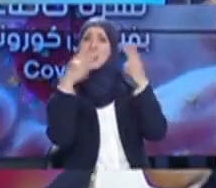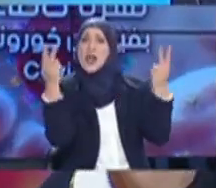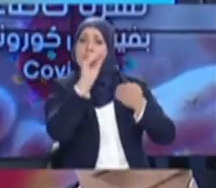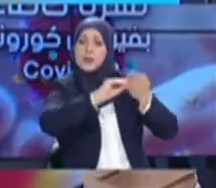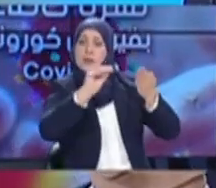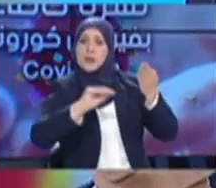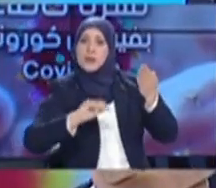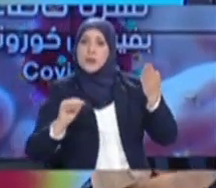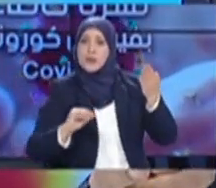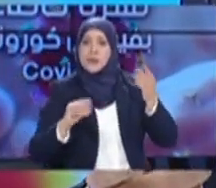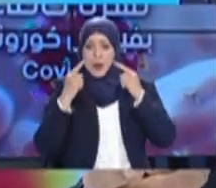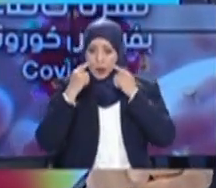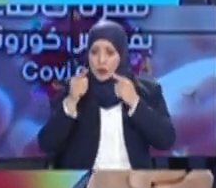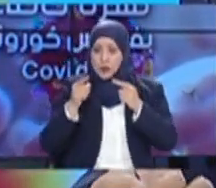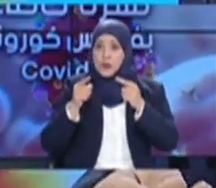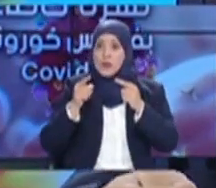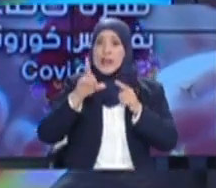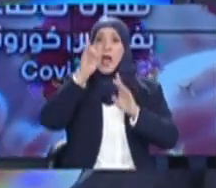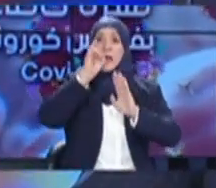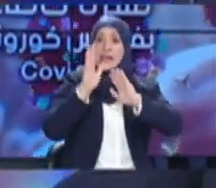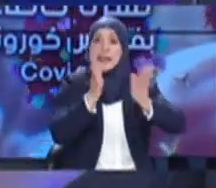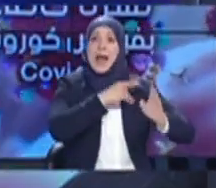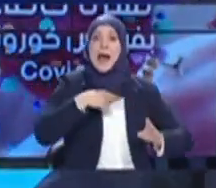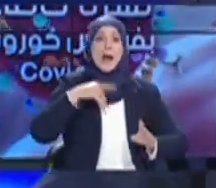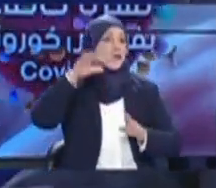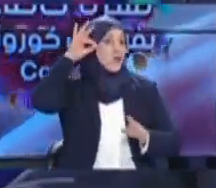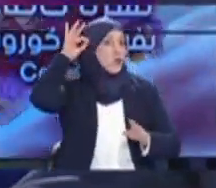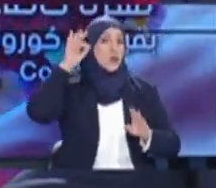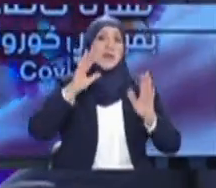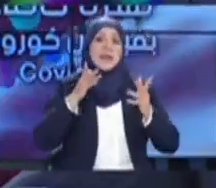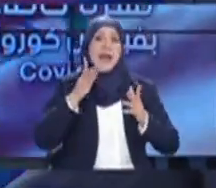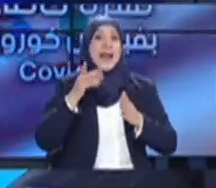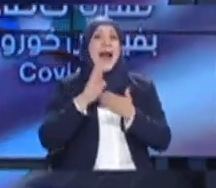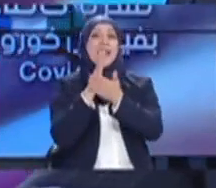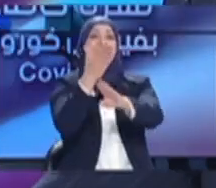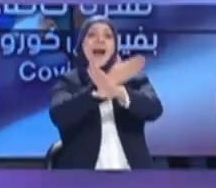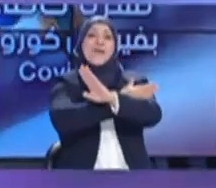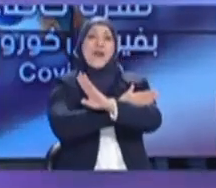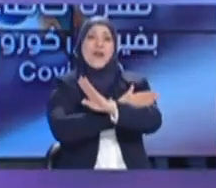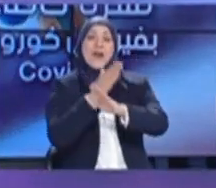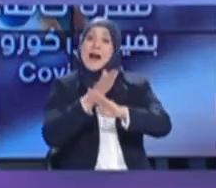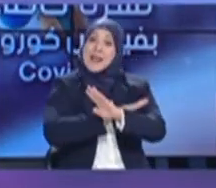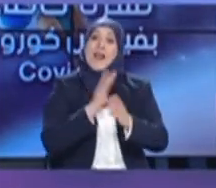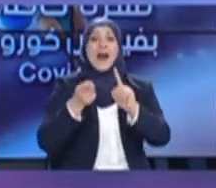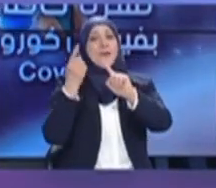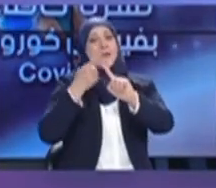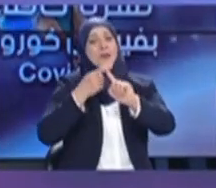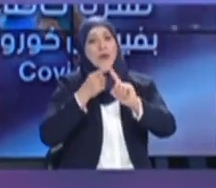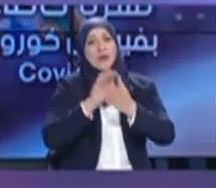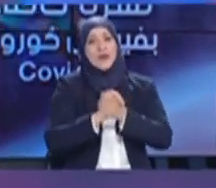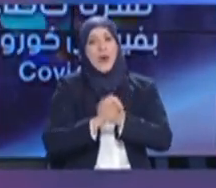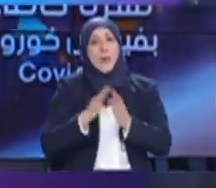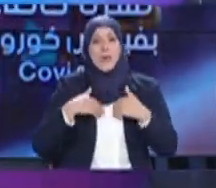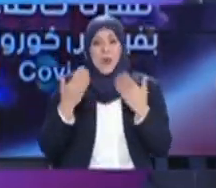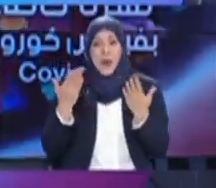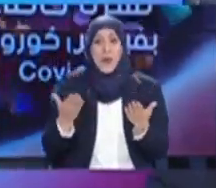شفتوا المنظومة التونسية كيفاش عملت على خاطر في تونس وقع استباق الوضع وهي احسن حاجه وهذيك